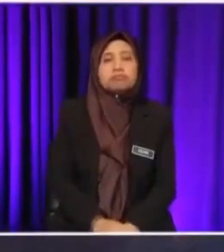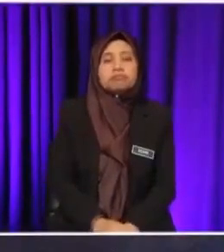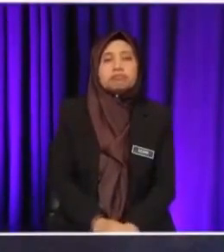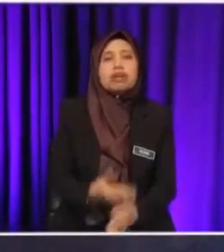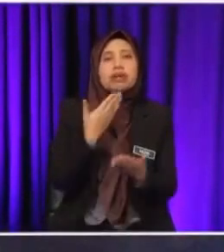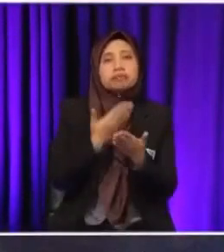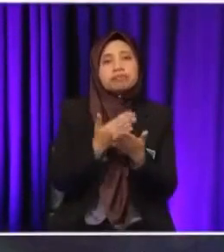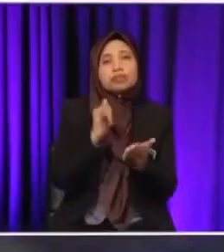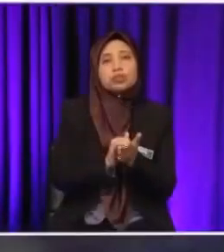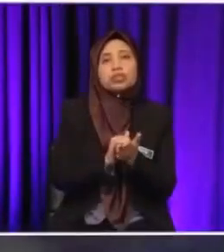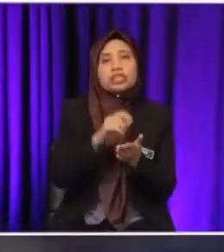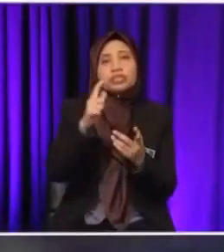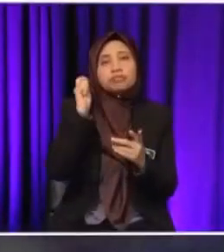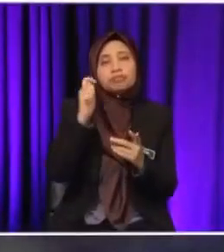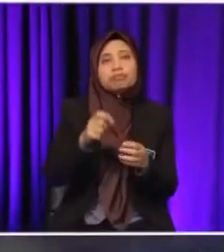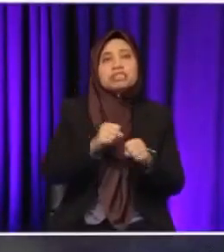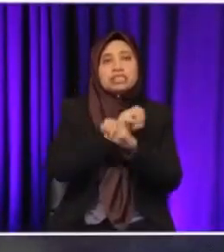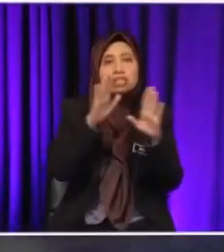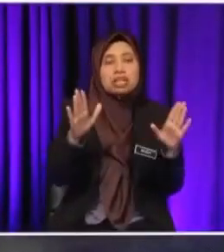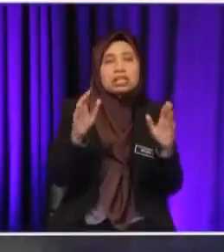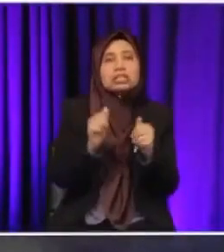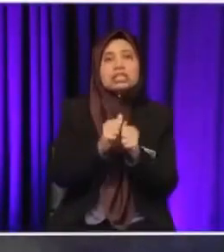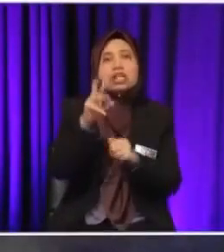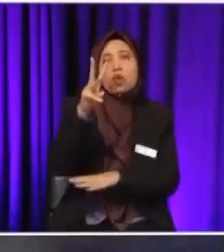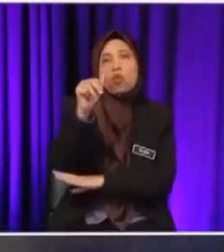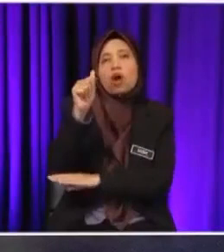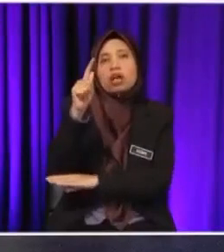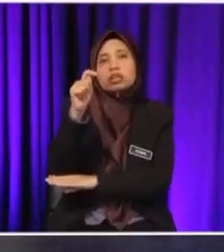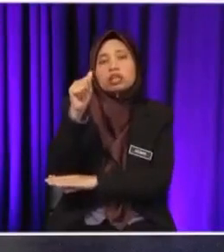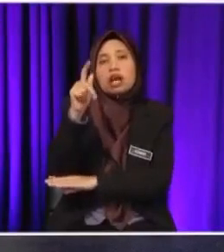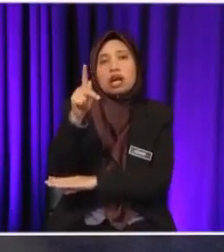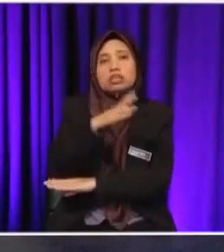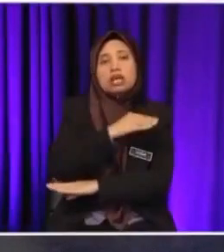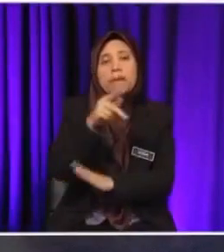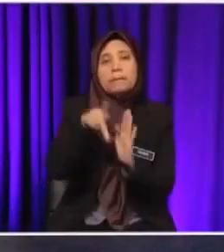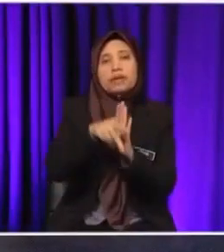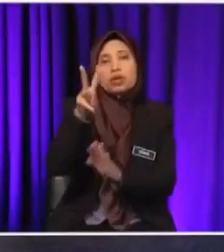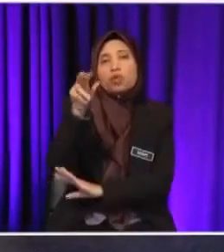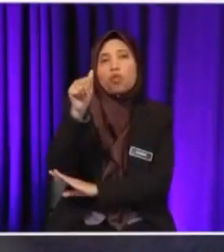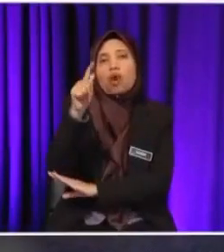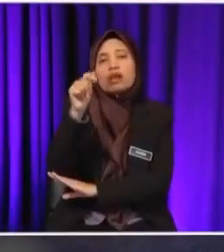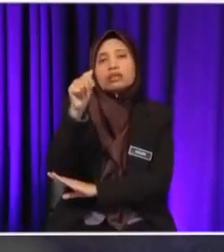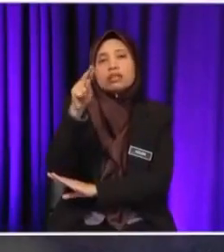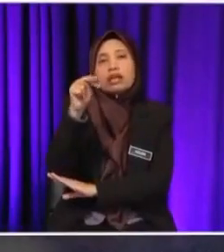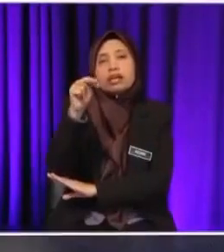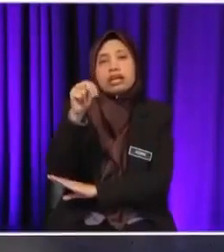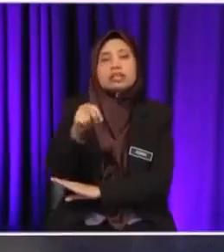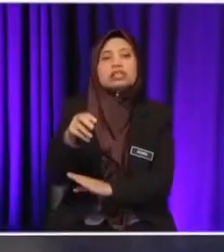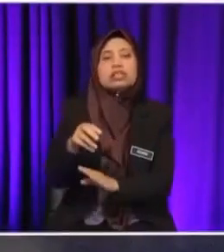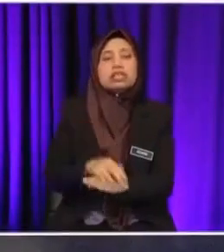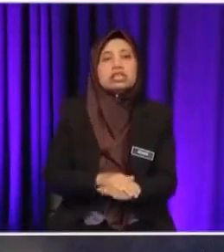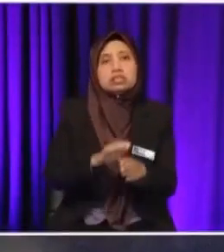Baik, itu dia tadi penerangan daripada Cikgu Siti Suhaila berkenaan dengan watak dan perwatakan yang ada dalam cerpen Res Judi Carta.